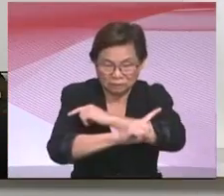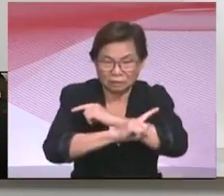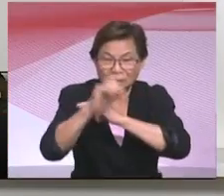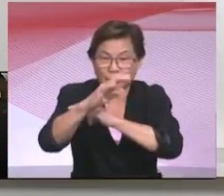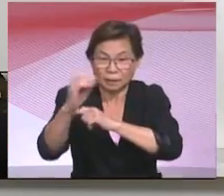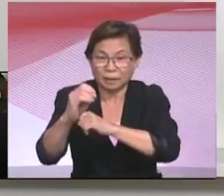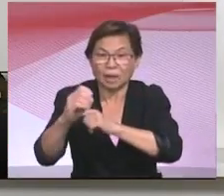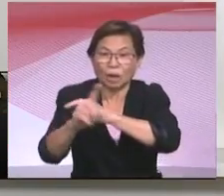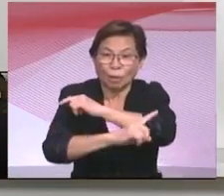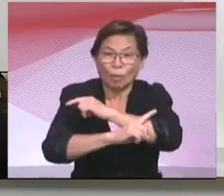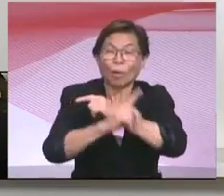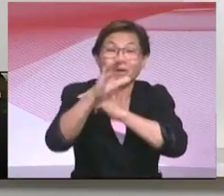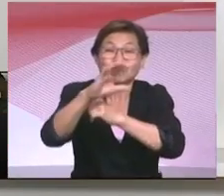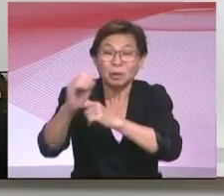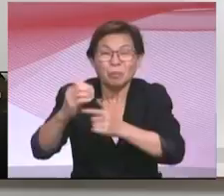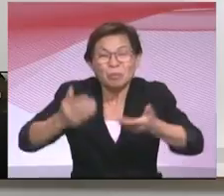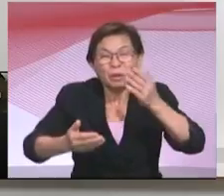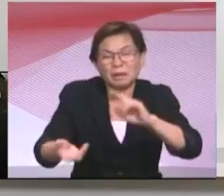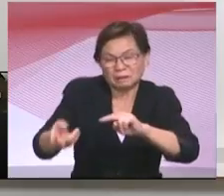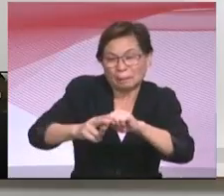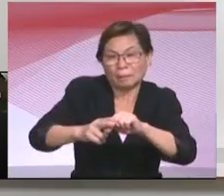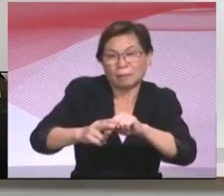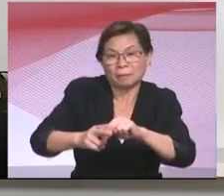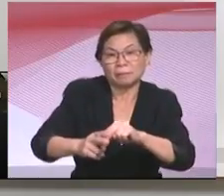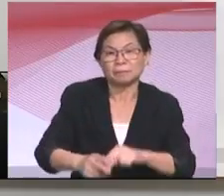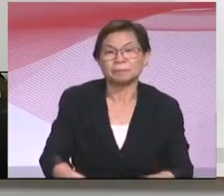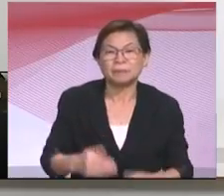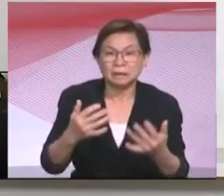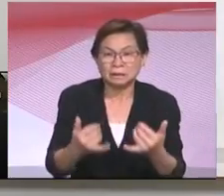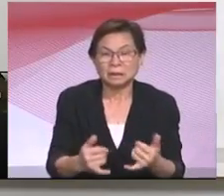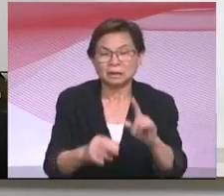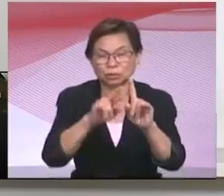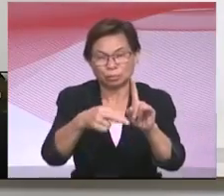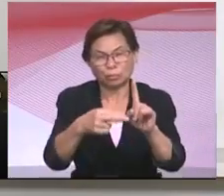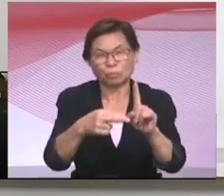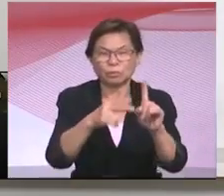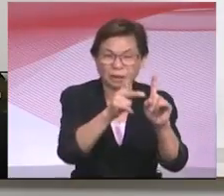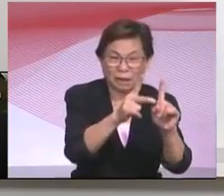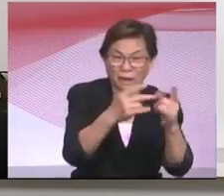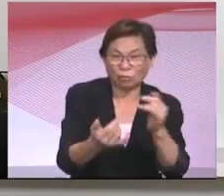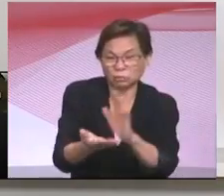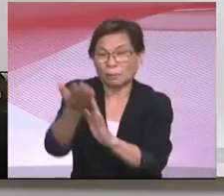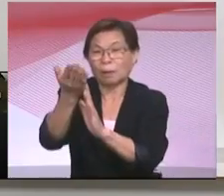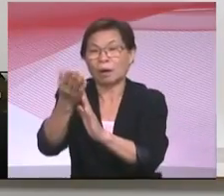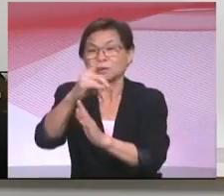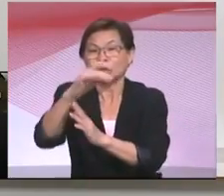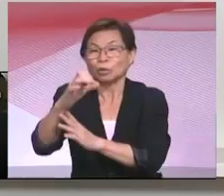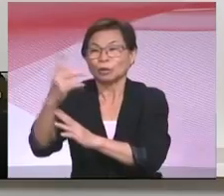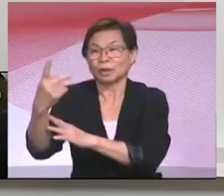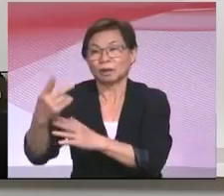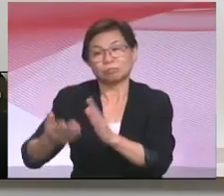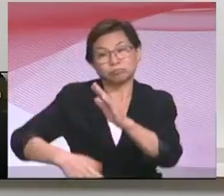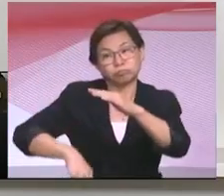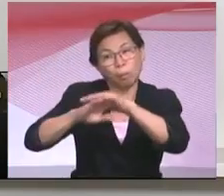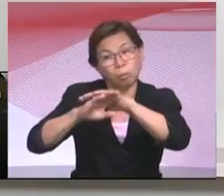kepada syarikat, compound kepada syarikat mungkin boleh ditambah. Sekarang RM1,000, mungkin kita boleh tambah maksimum RM100,000